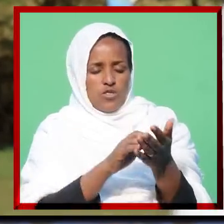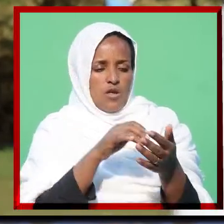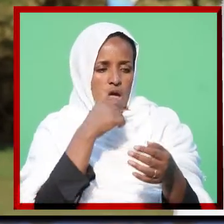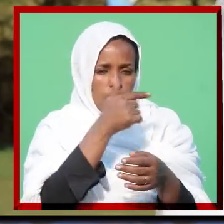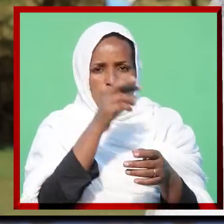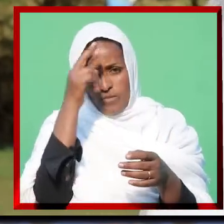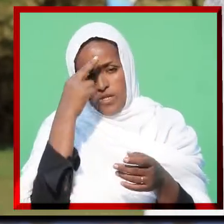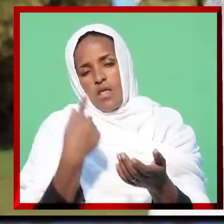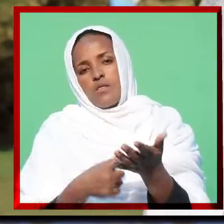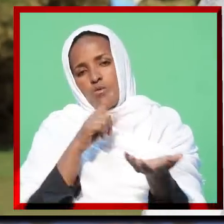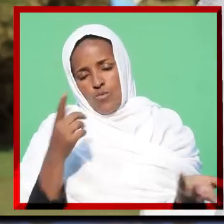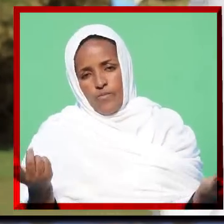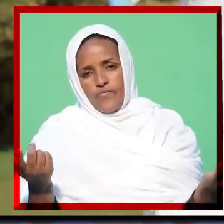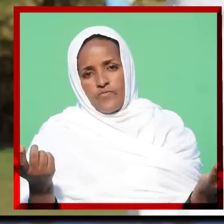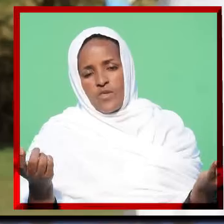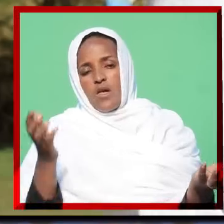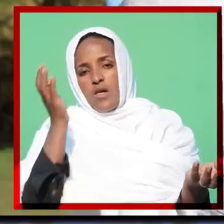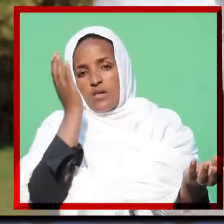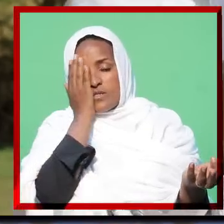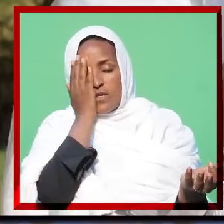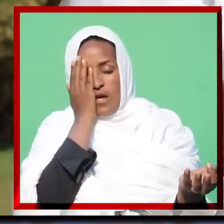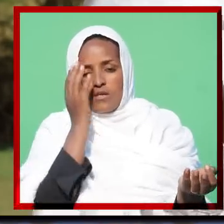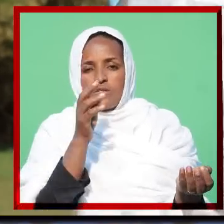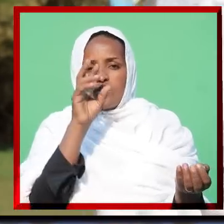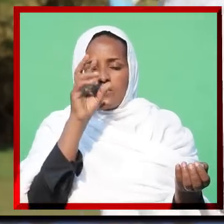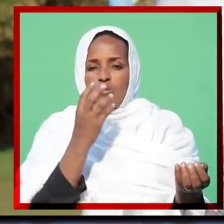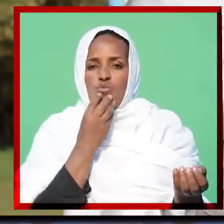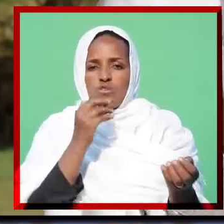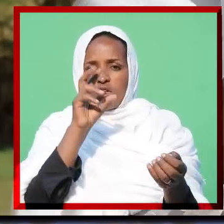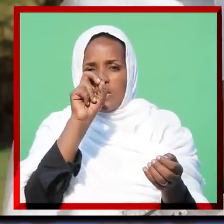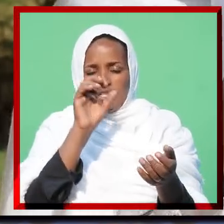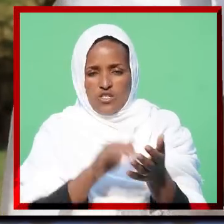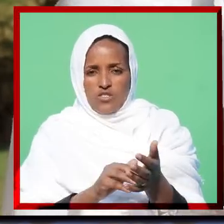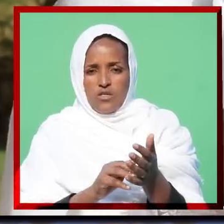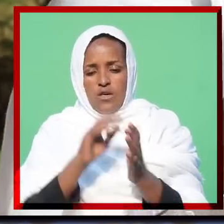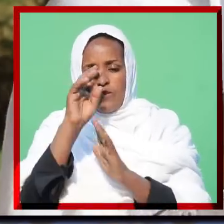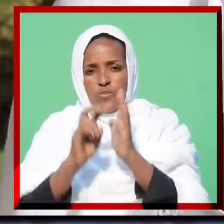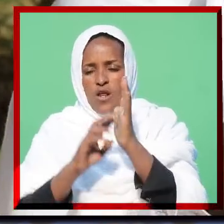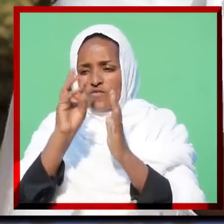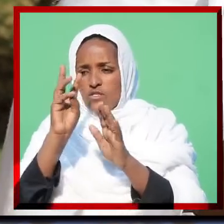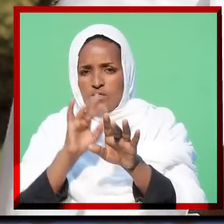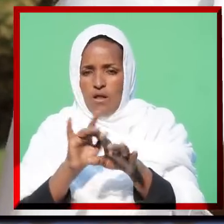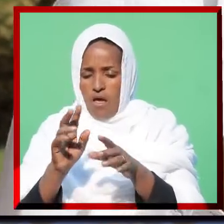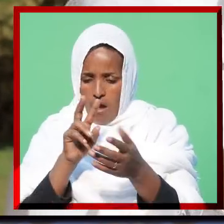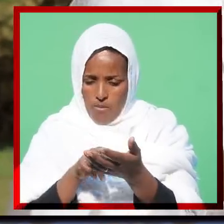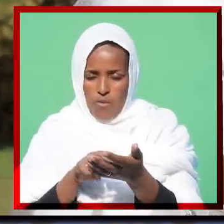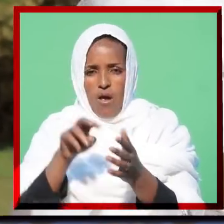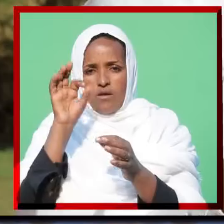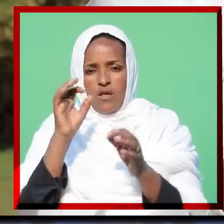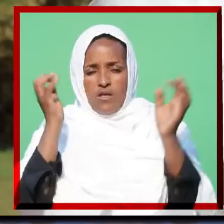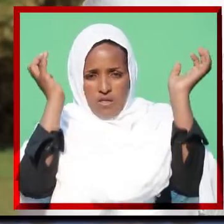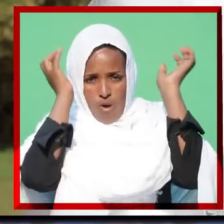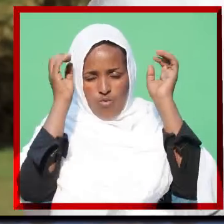ያለበት ምክንያት ይሄ የእስራኤል ይሁዳን 30 ሺ ደግሞ ሁለተኛ ሳሙኤል ምዕራፍ 6 ላይ ስታነቡ ታገኙታላችሁ ታቦተ